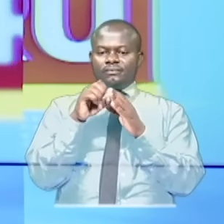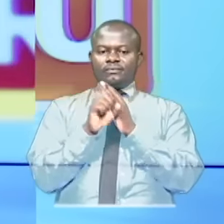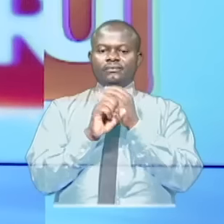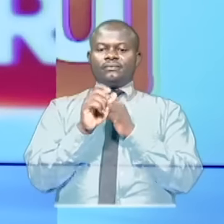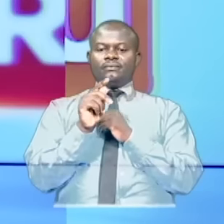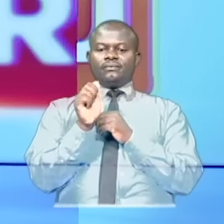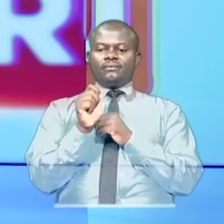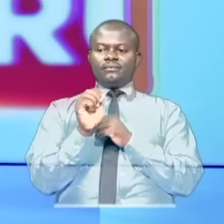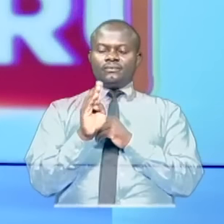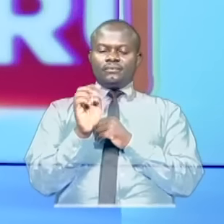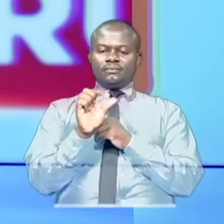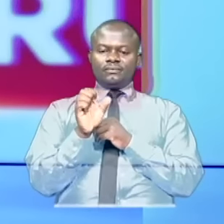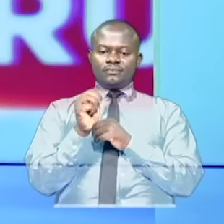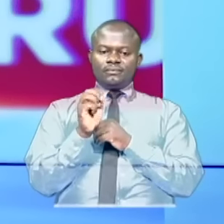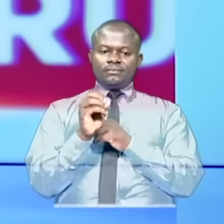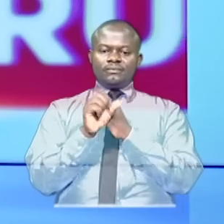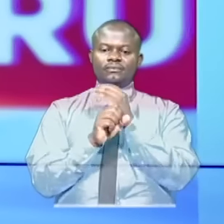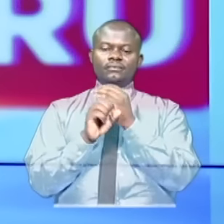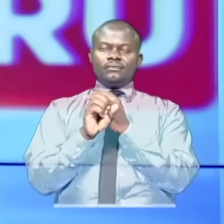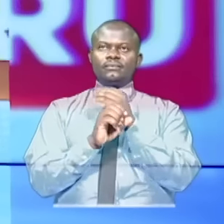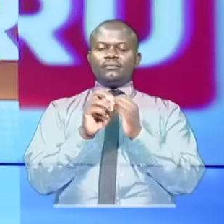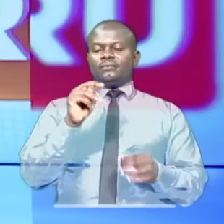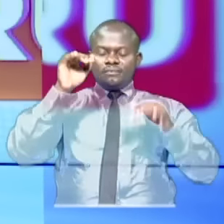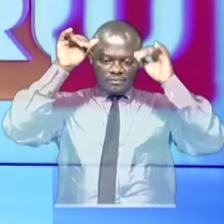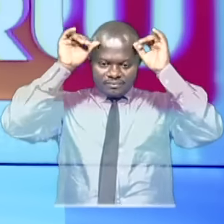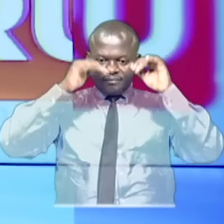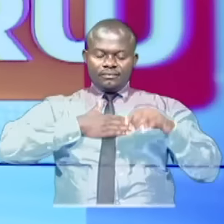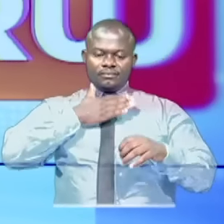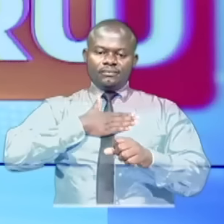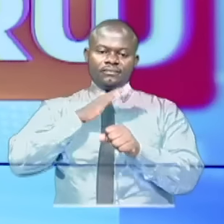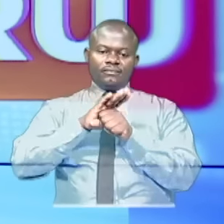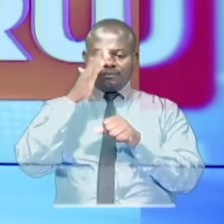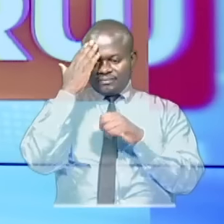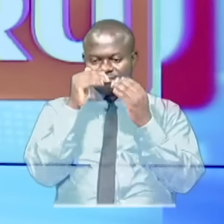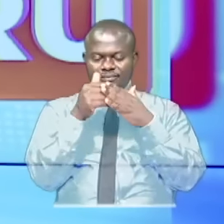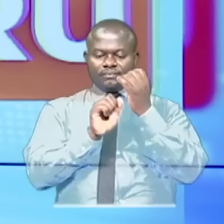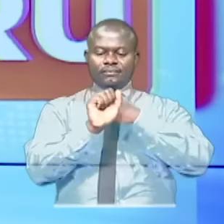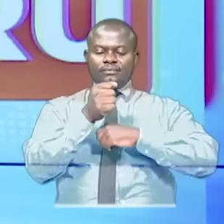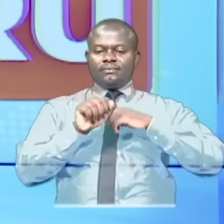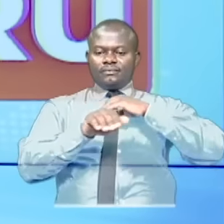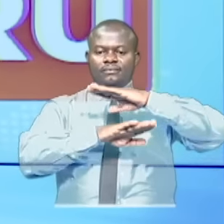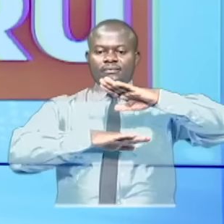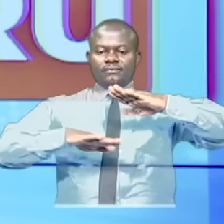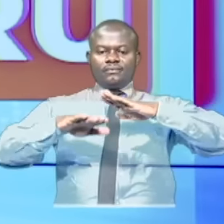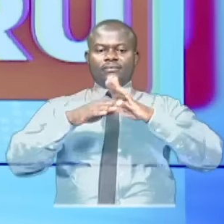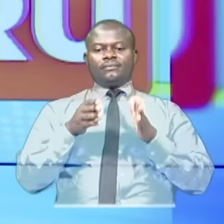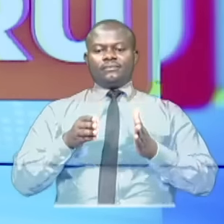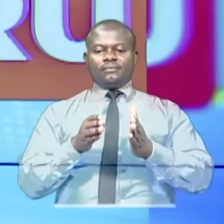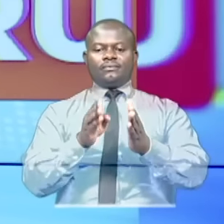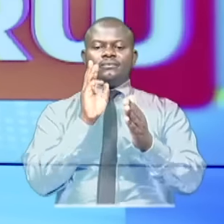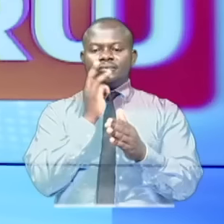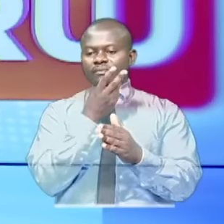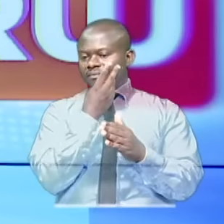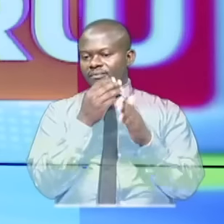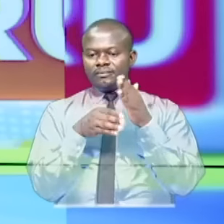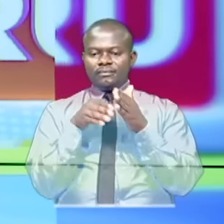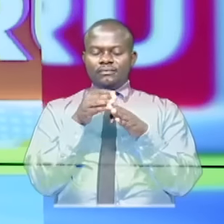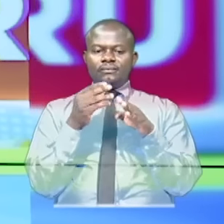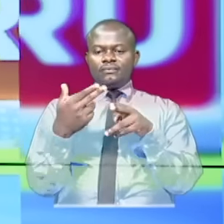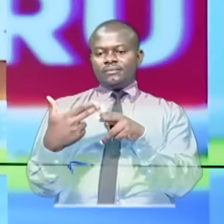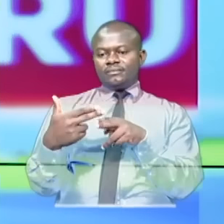Katabagemo ni mu karere ka Nyagatare bafite akanyamuneza baterwa n'igikorwa remezo cy'umuyoboro w'amazi bubakiwe